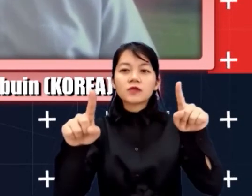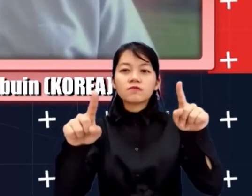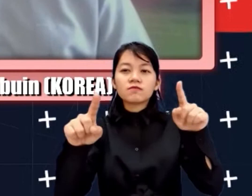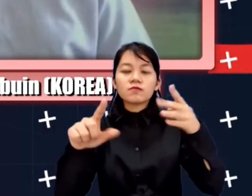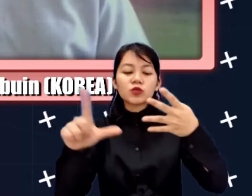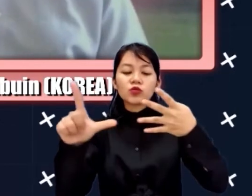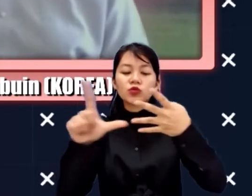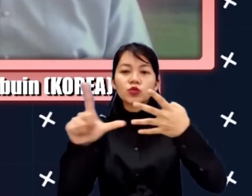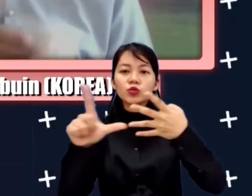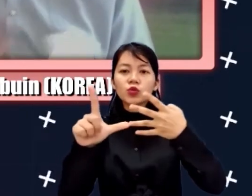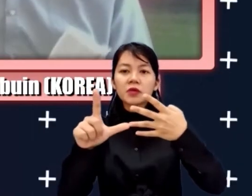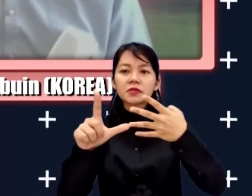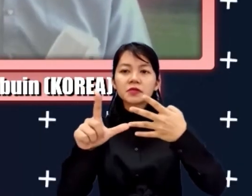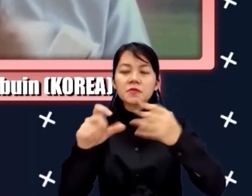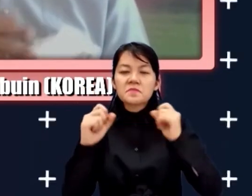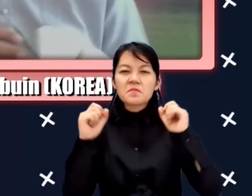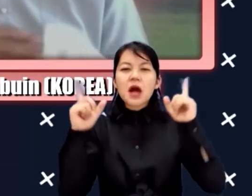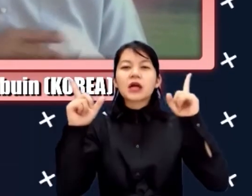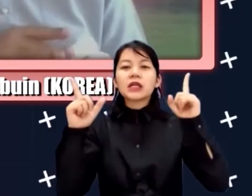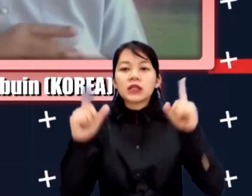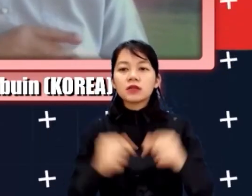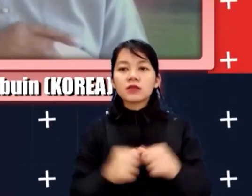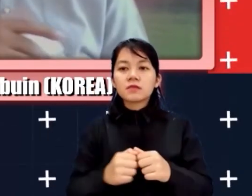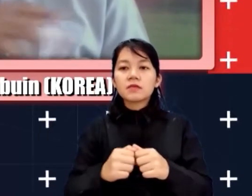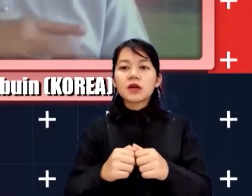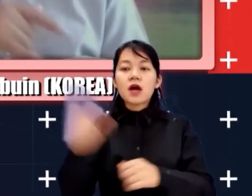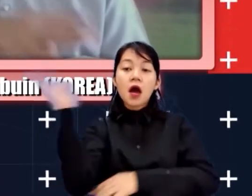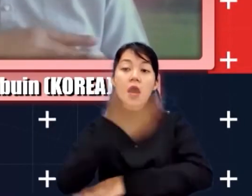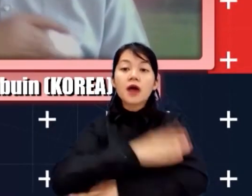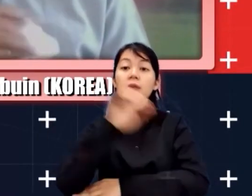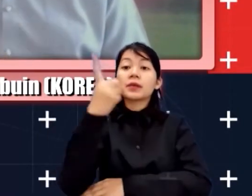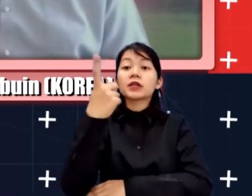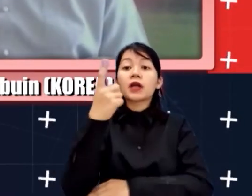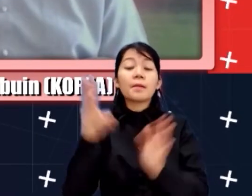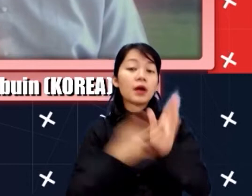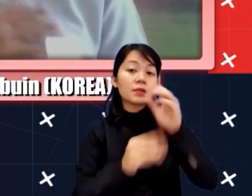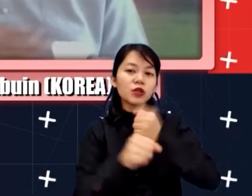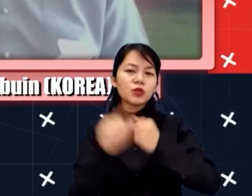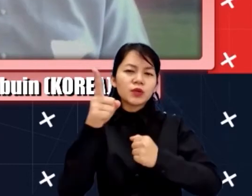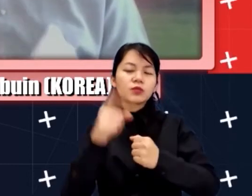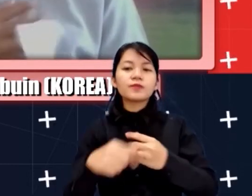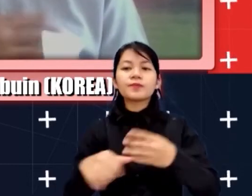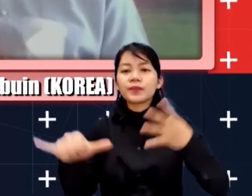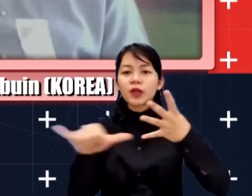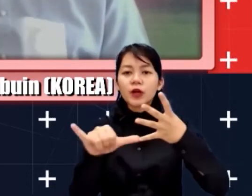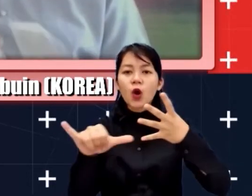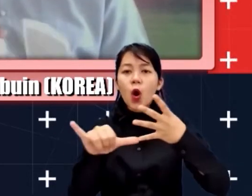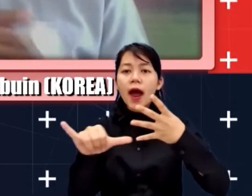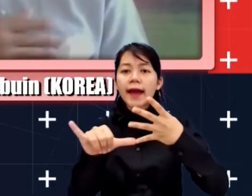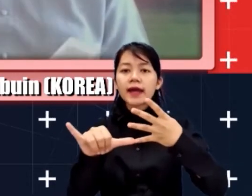minggu itu. Yohanes pasal yang ke-20. Yohanes pasal yang ke-20